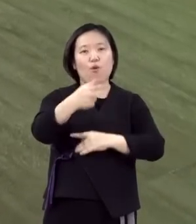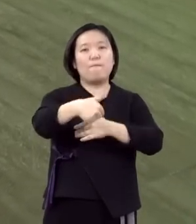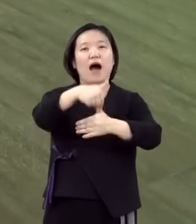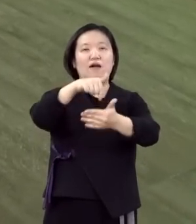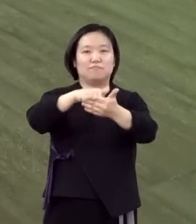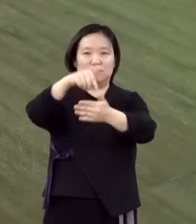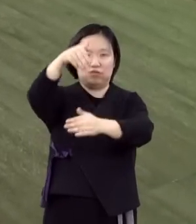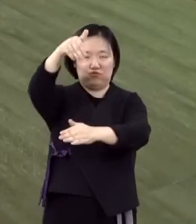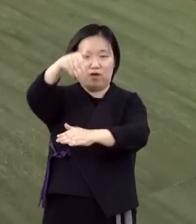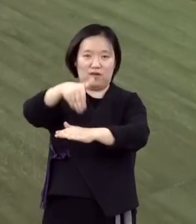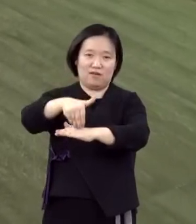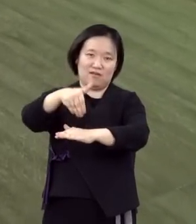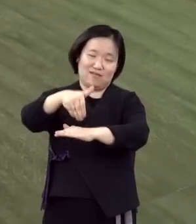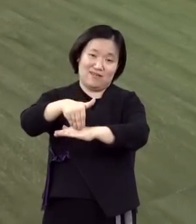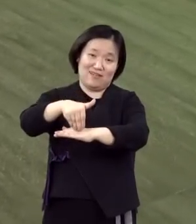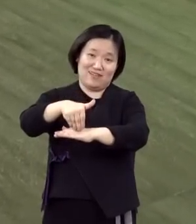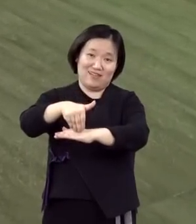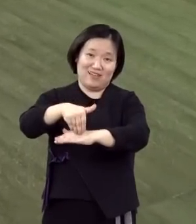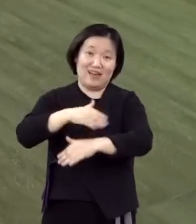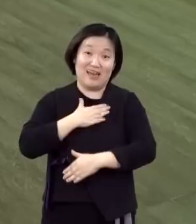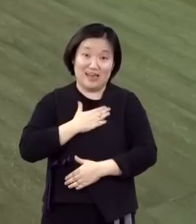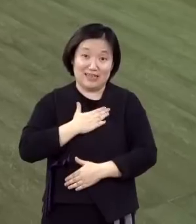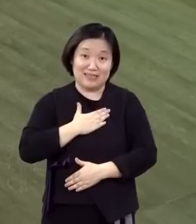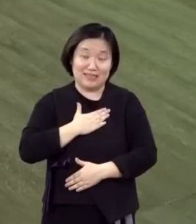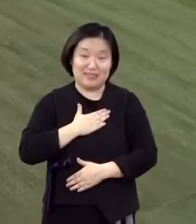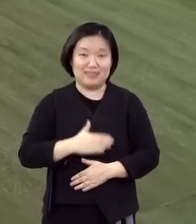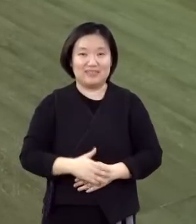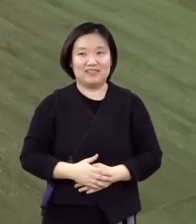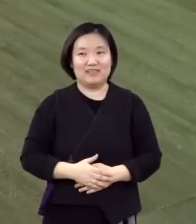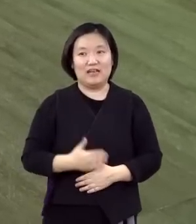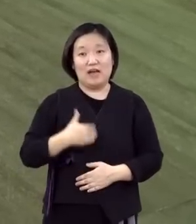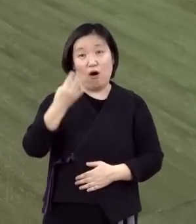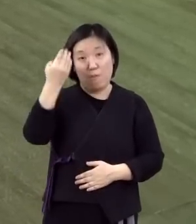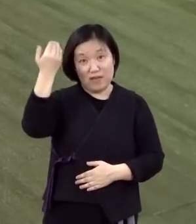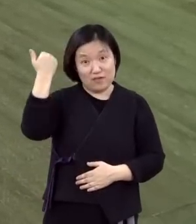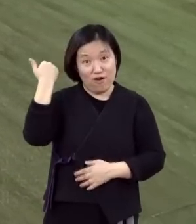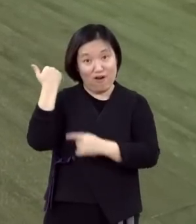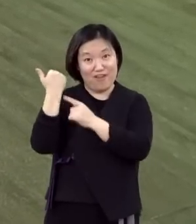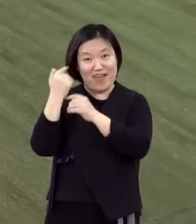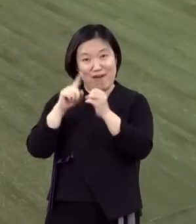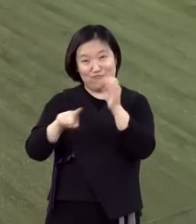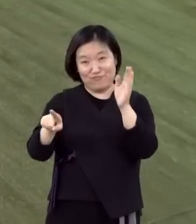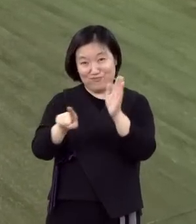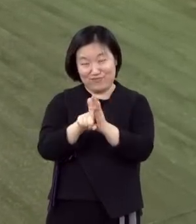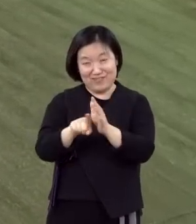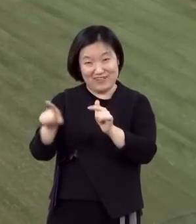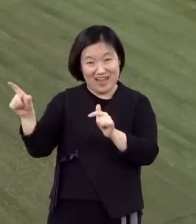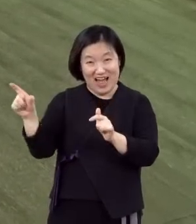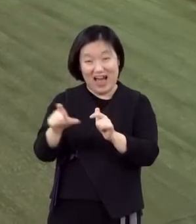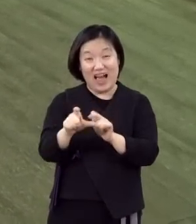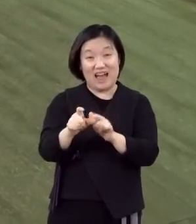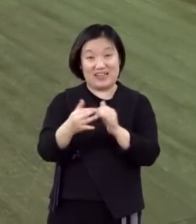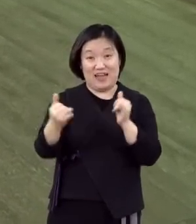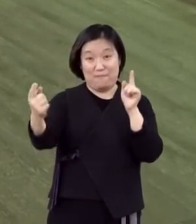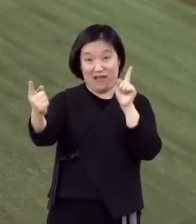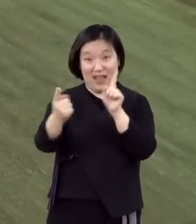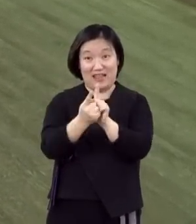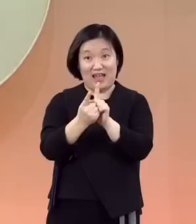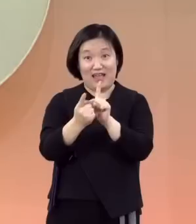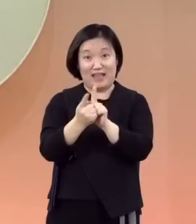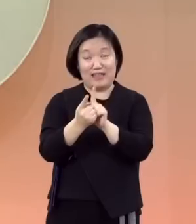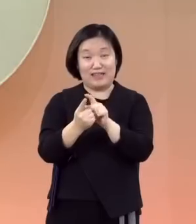마음을잘가꾸세요 .얼마전회의적인불교신자들을만났는데,